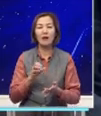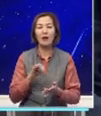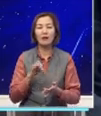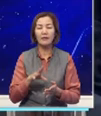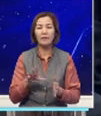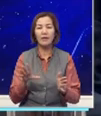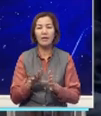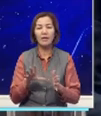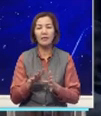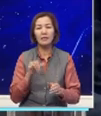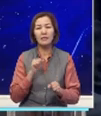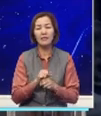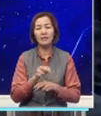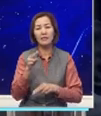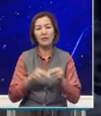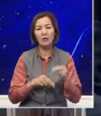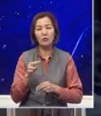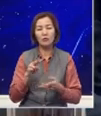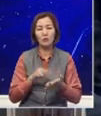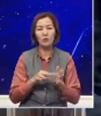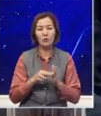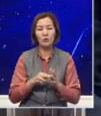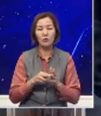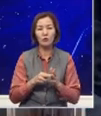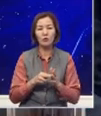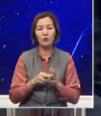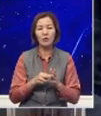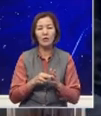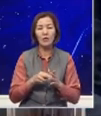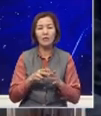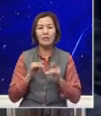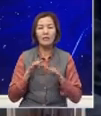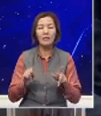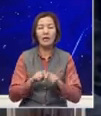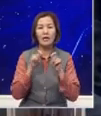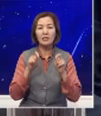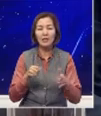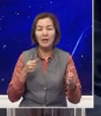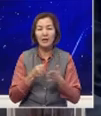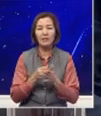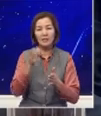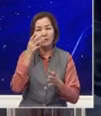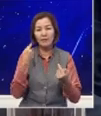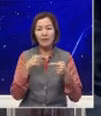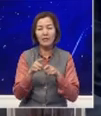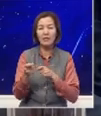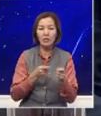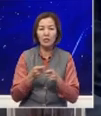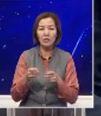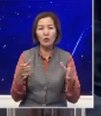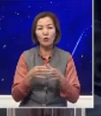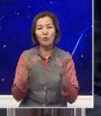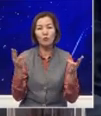электростанциясын салу үшін құрылысты жоспарлағаннан іске қосылғанға дейінгі ғылыми-техникалық мәселелерге жетекшілік ететін ұйым болу